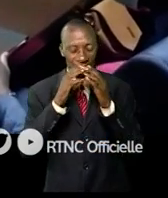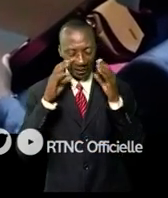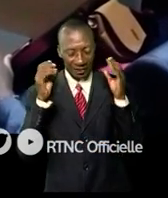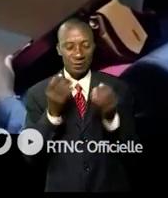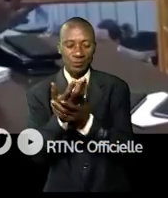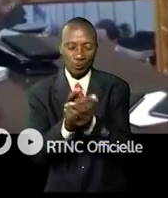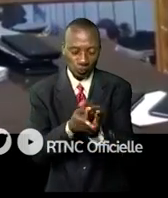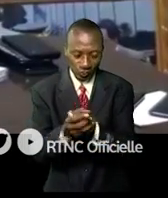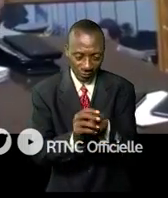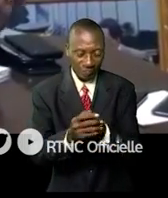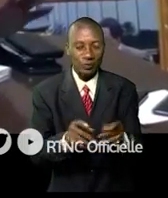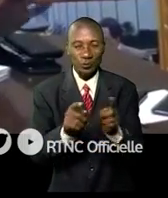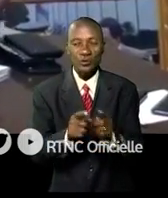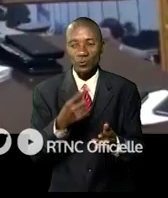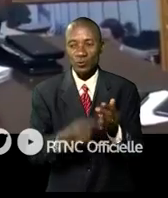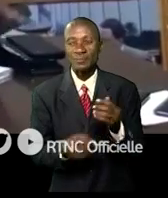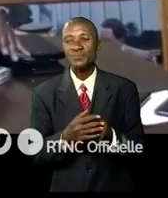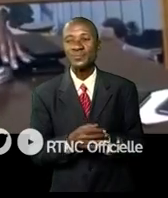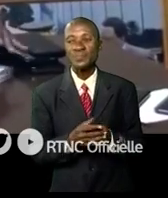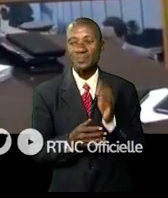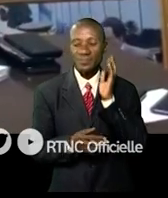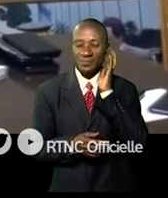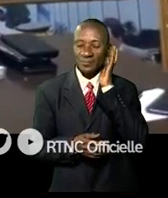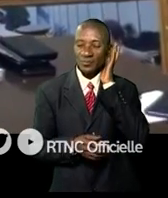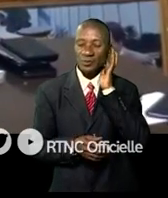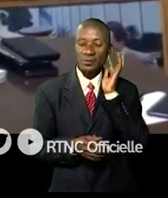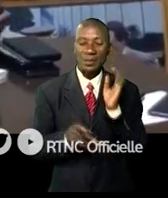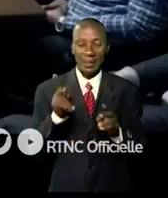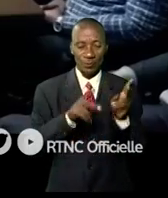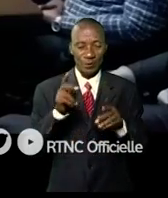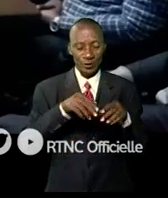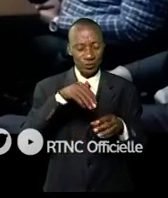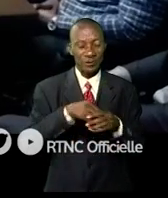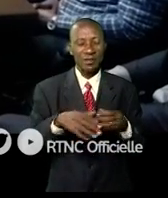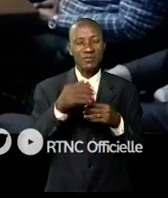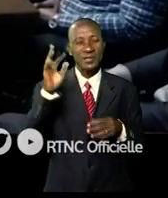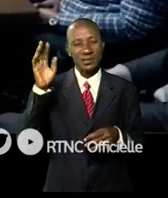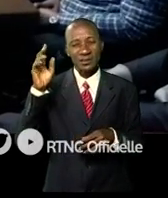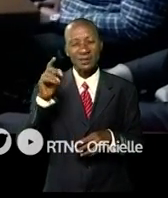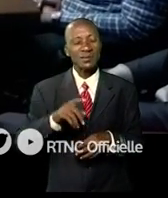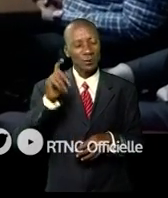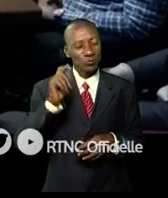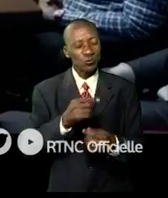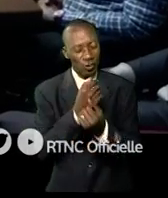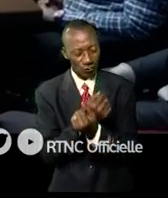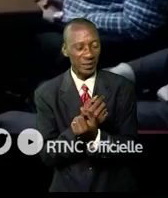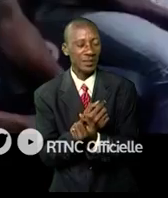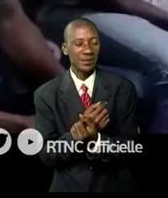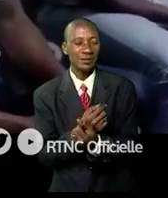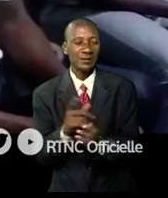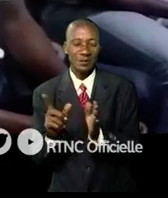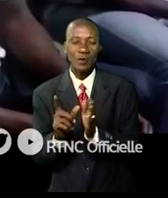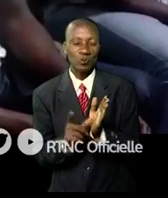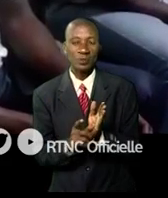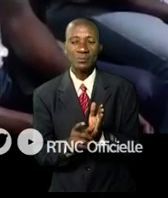hautement salvatrice pour la population kinoise en particulier et congolaise en général a reçu un écho favorable auprès de ses hôtes de marque,